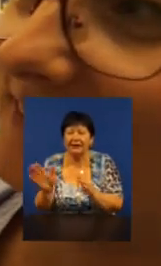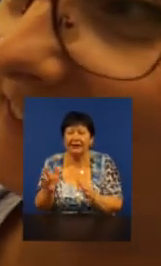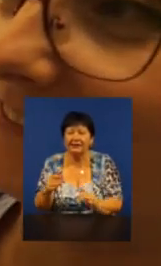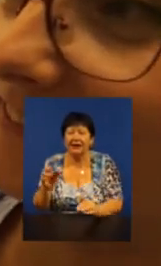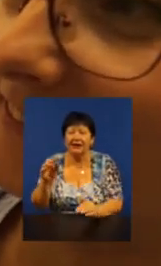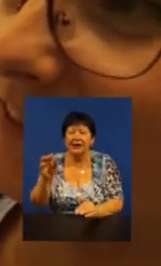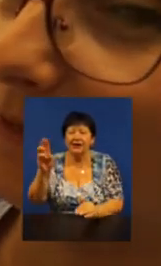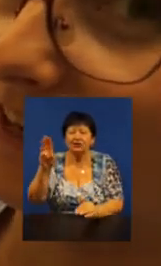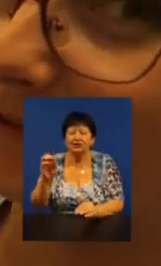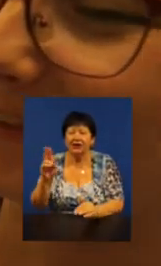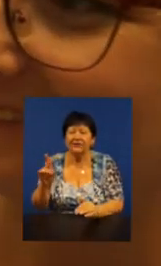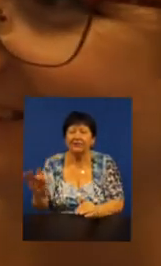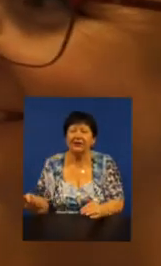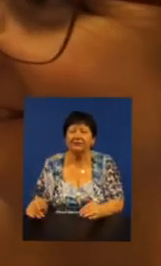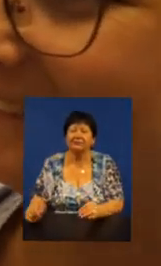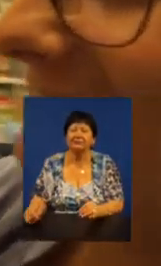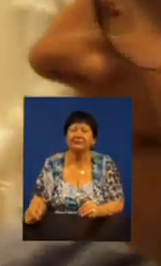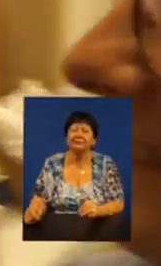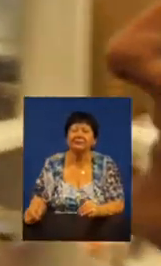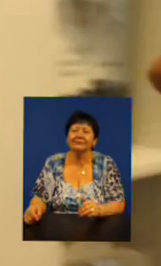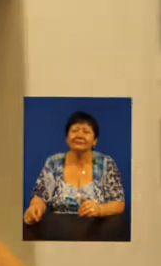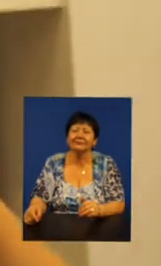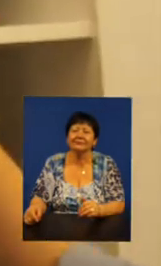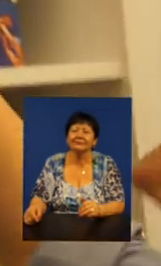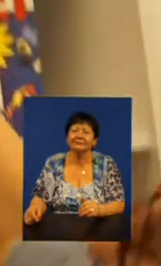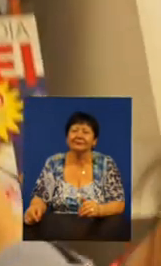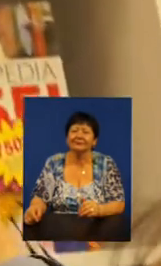Shakespeare, în miniatură.